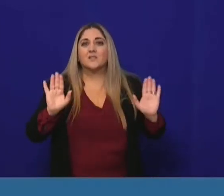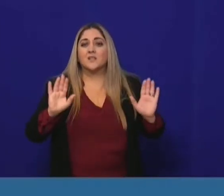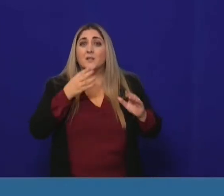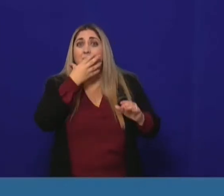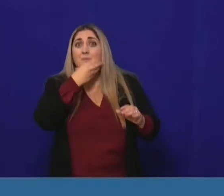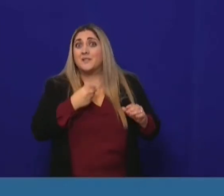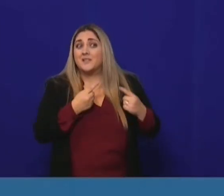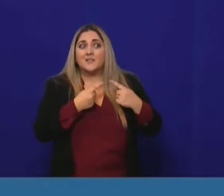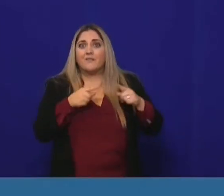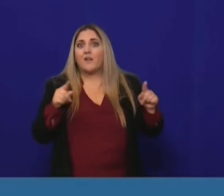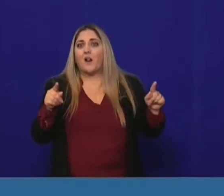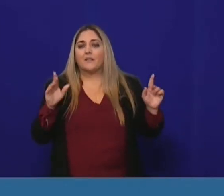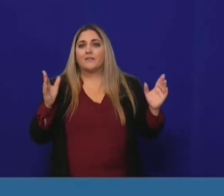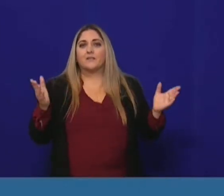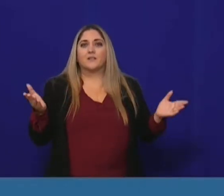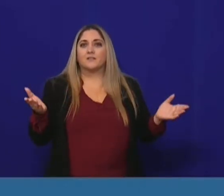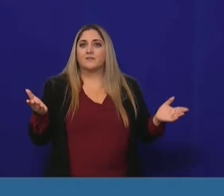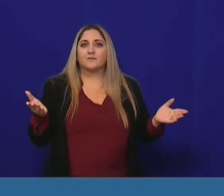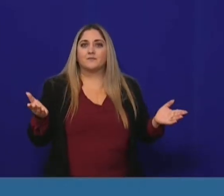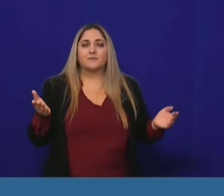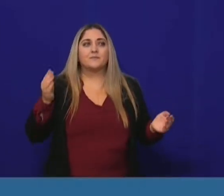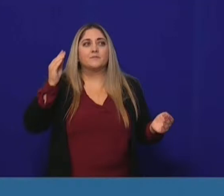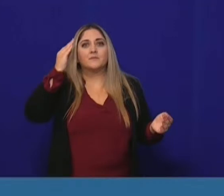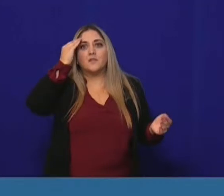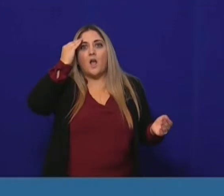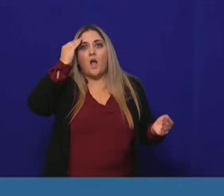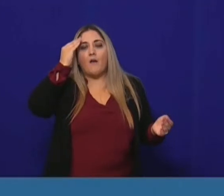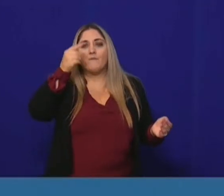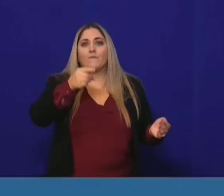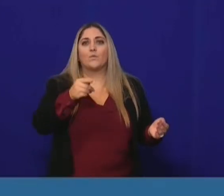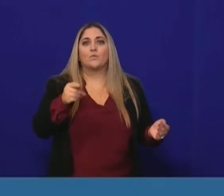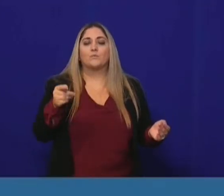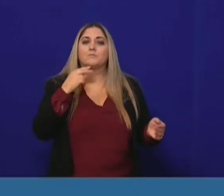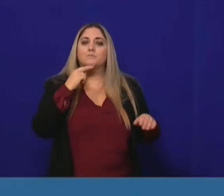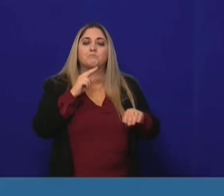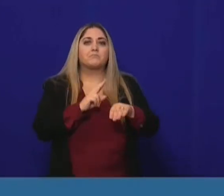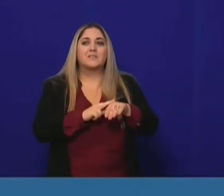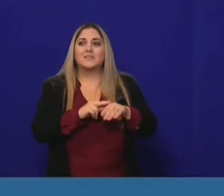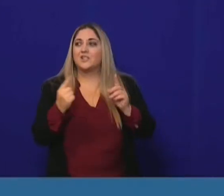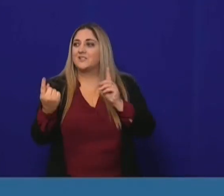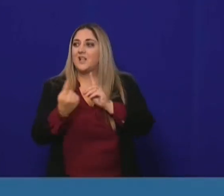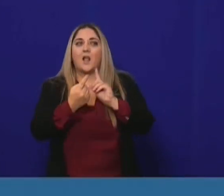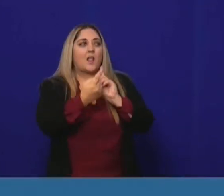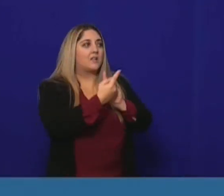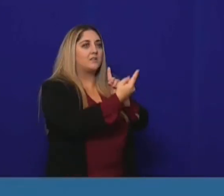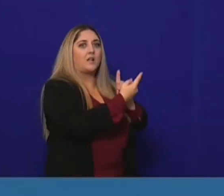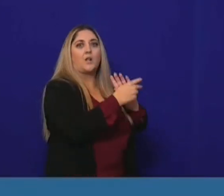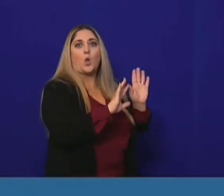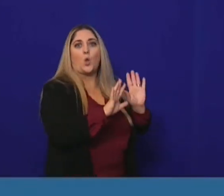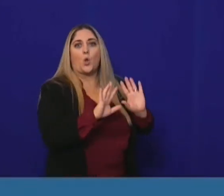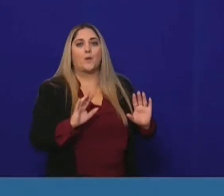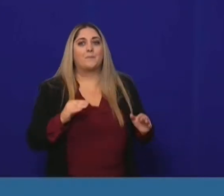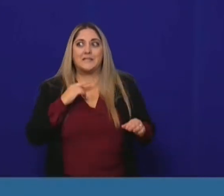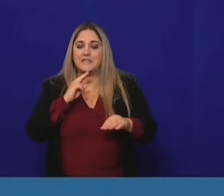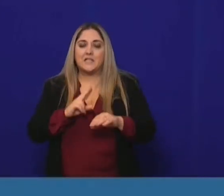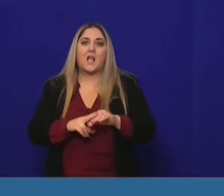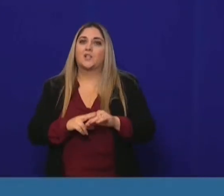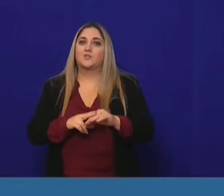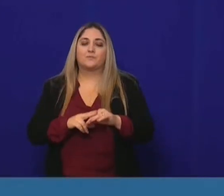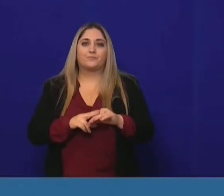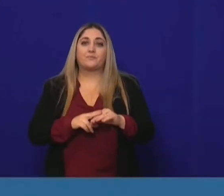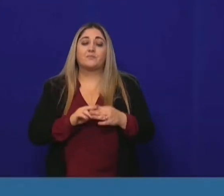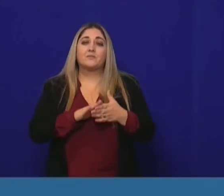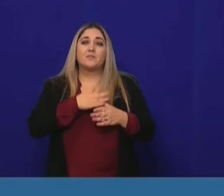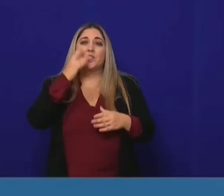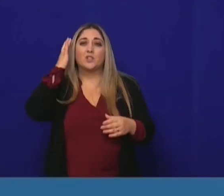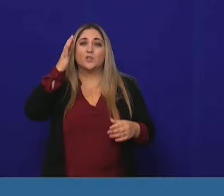miliet differenti. Għaliex nafu li aħna ma nistgħux niltaqgħu ma' ħafna nies għaliex hemmhekk għandek